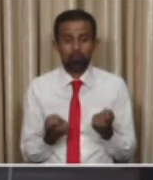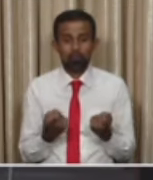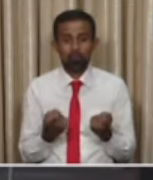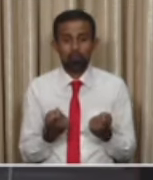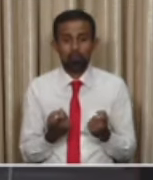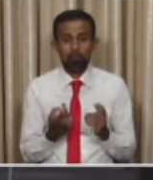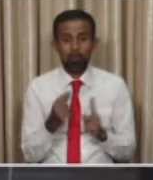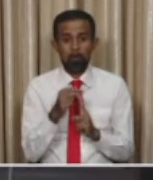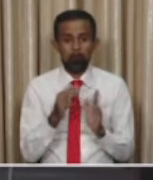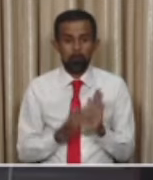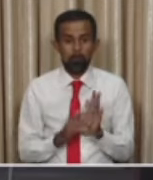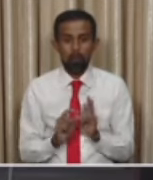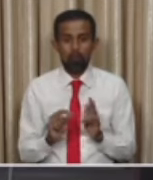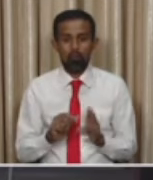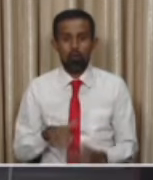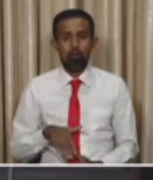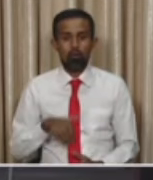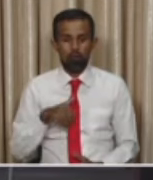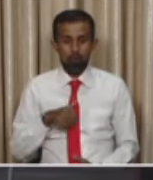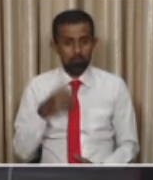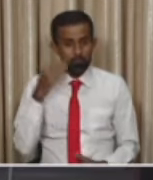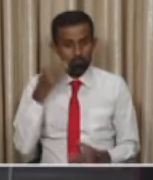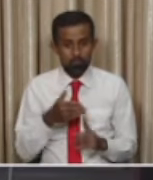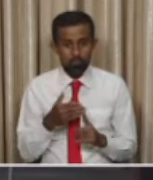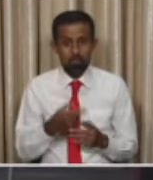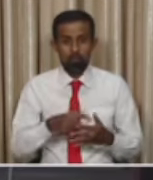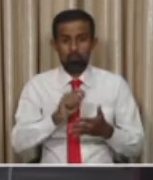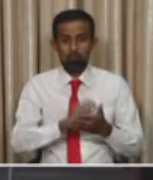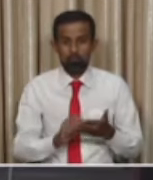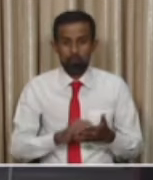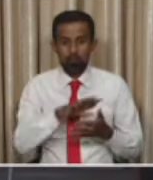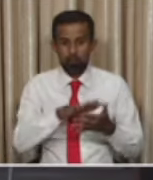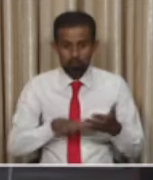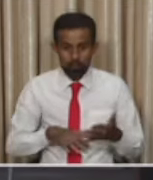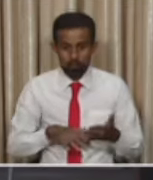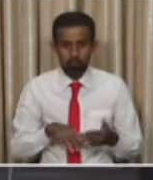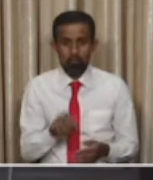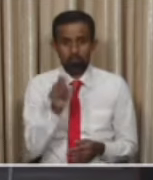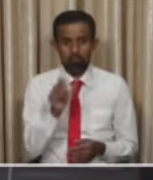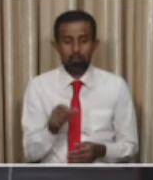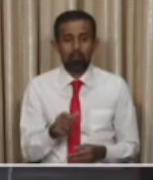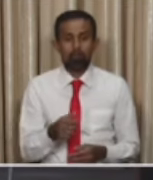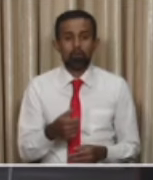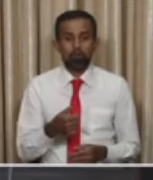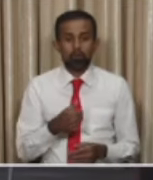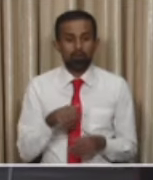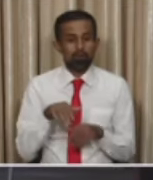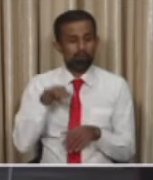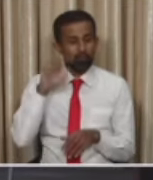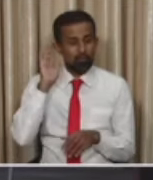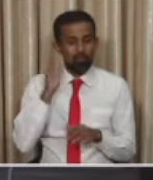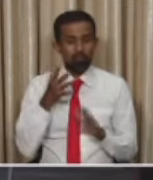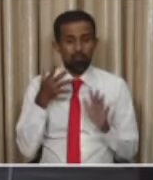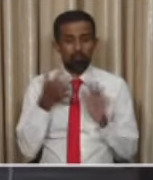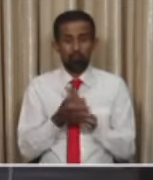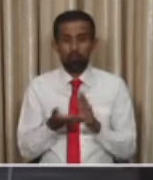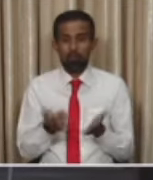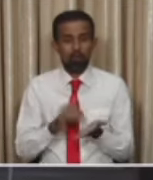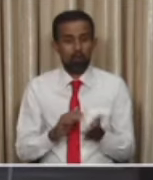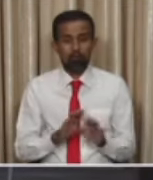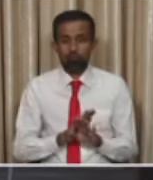අගමැති ලේකම්තුමාගේ ප්‍රධානත්වයෙන් ඉතින් මේවා පිළිබඳ ඇසස්මන්ට් එකක් ගන්න මම ඔබතුමත් එක්ක එකඟ වෙනවා. ඉතිහාසයේ සිදු වෙච්ච අඩුපාඩු නැවත